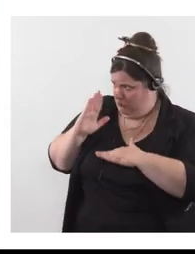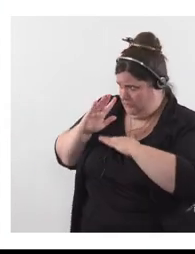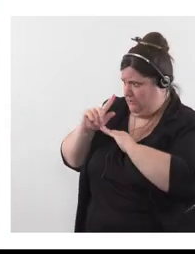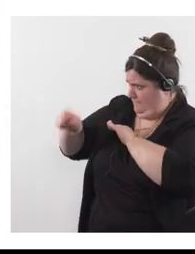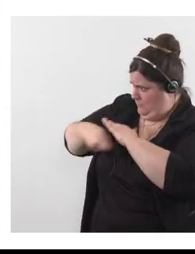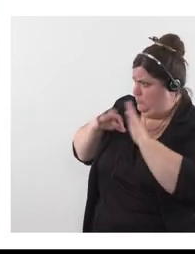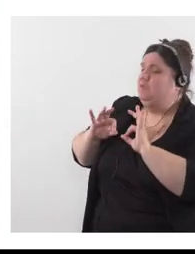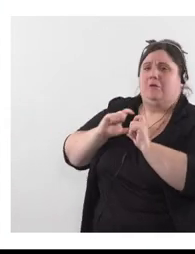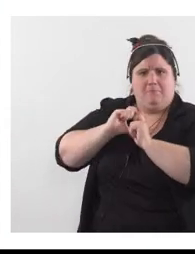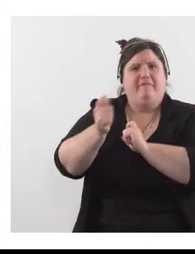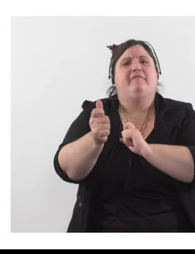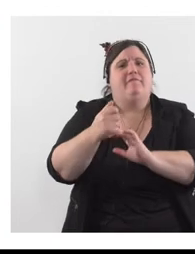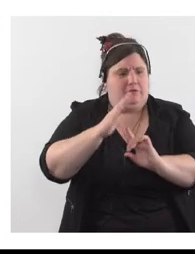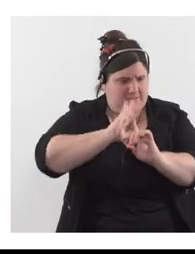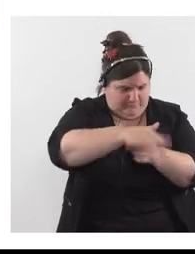comportement.